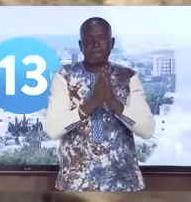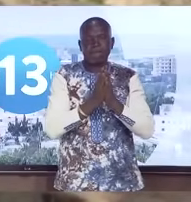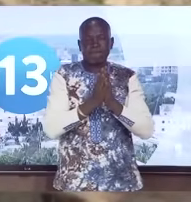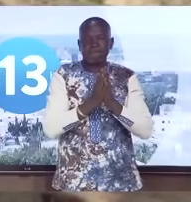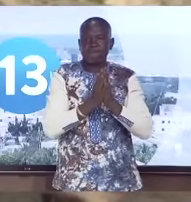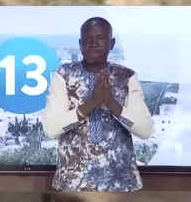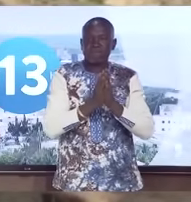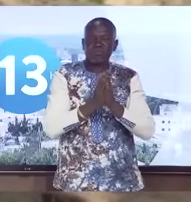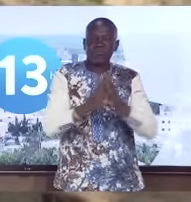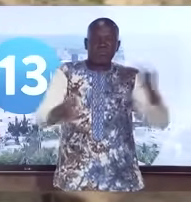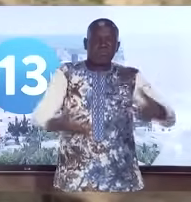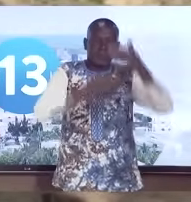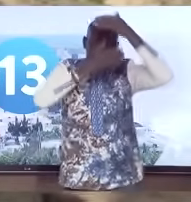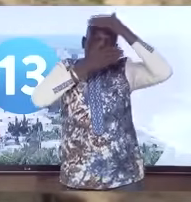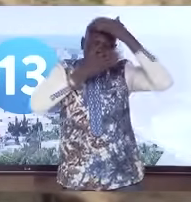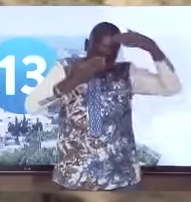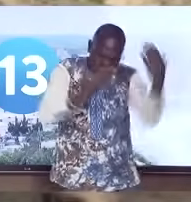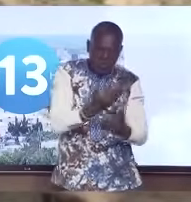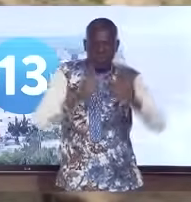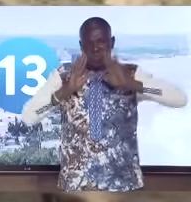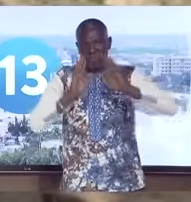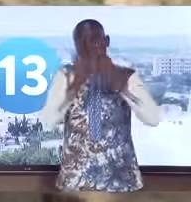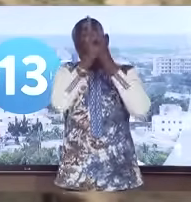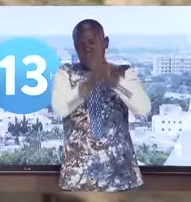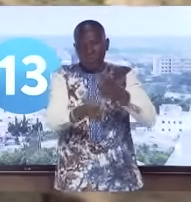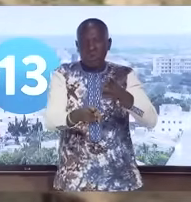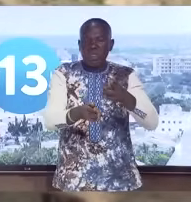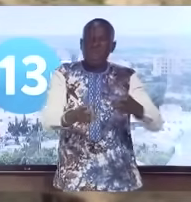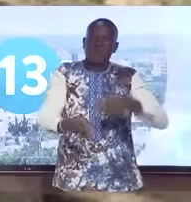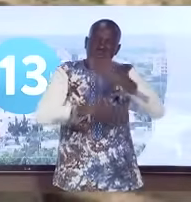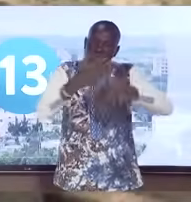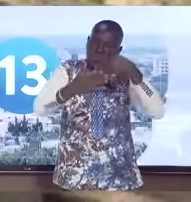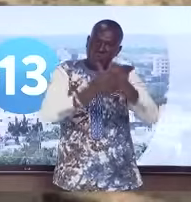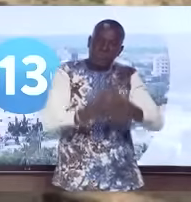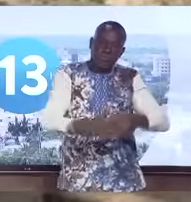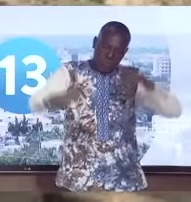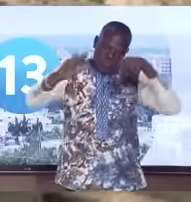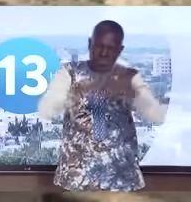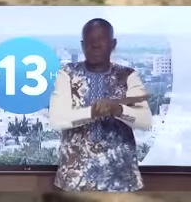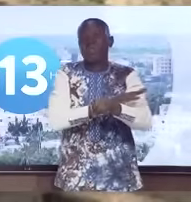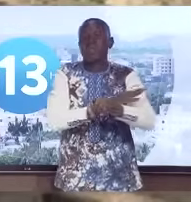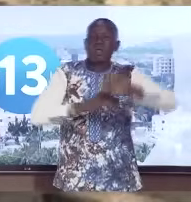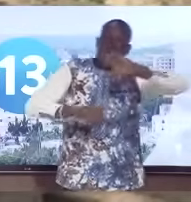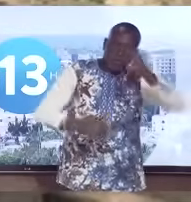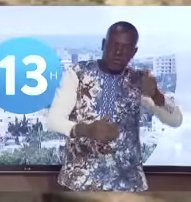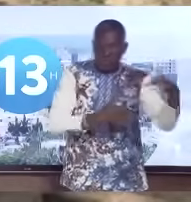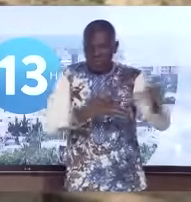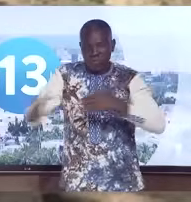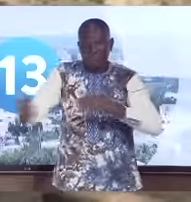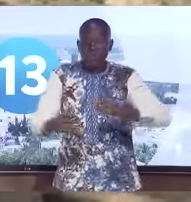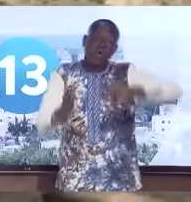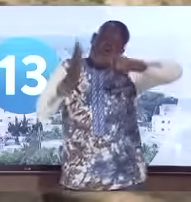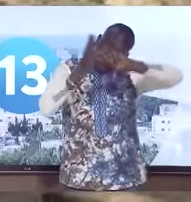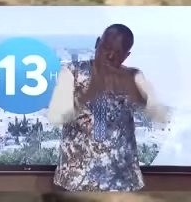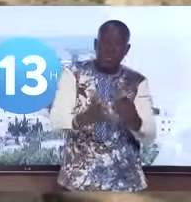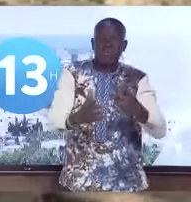J'invite tous les djihadistes à déposer les armes, sinon ils seront tous exterminés. Une ex-combattante, autrefois la solde